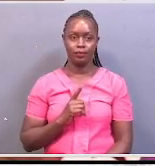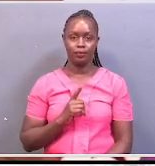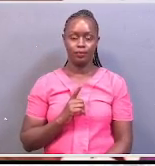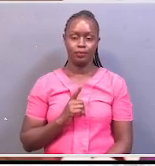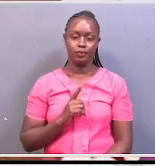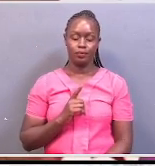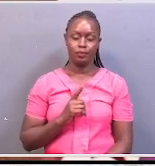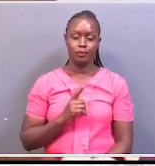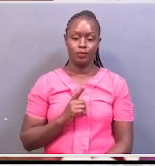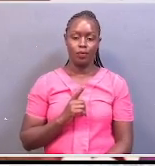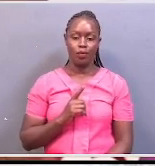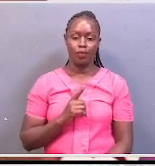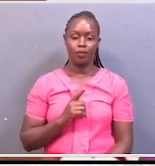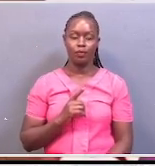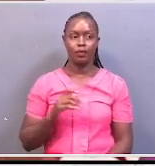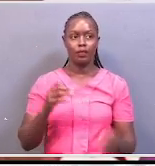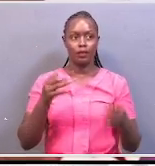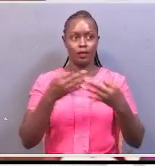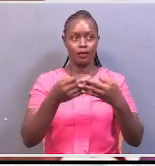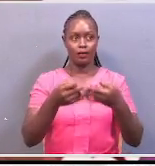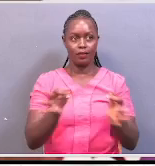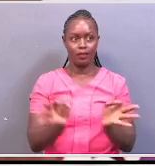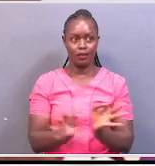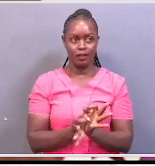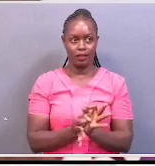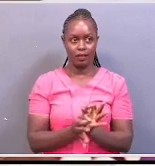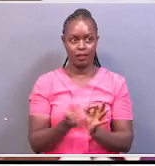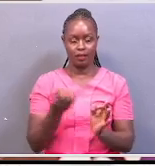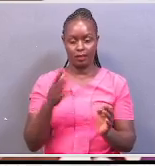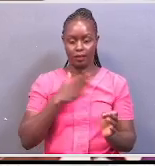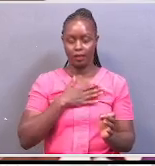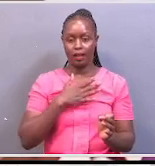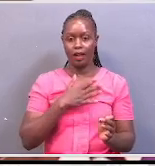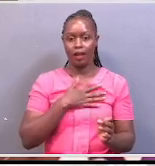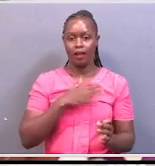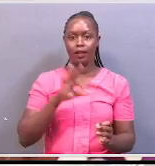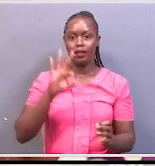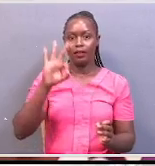familia ya rais wetu wa tatu,